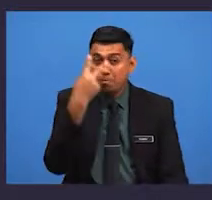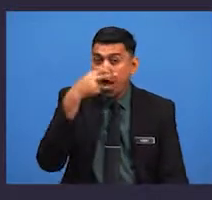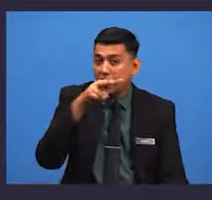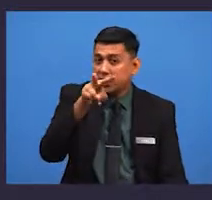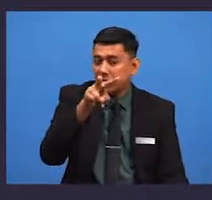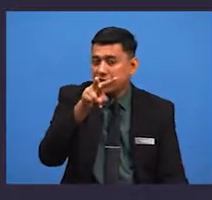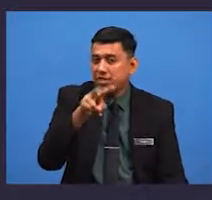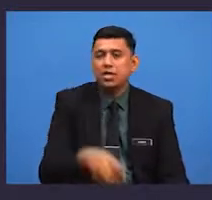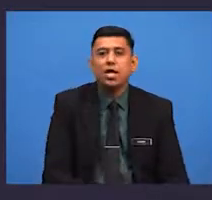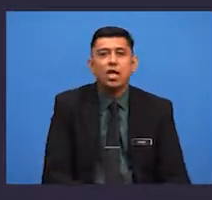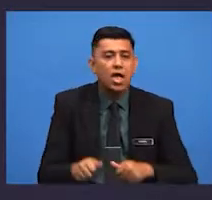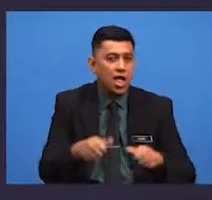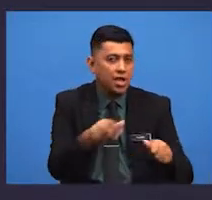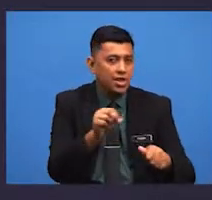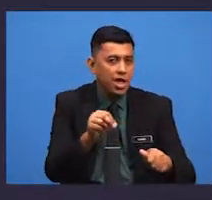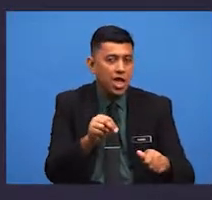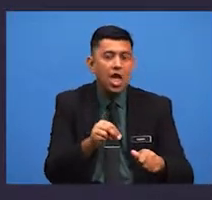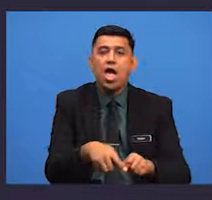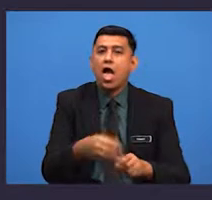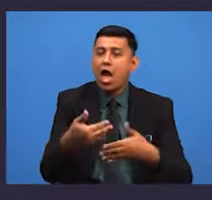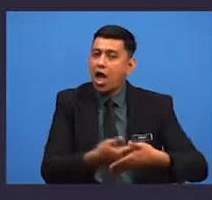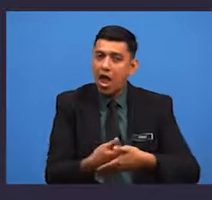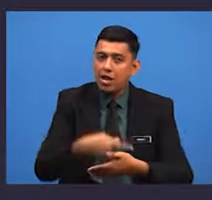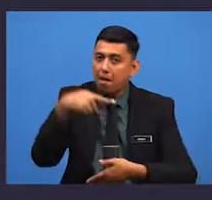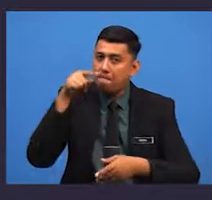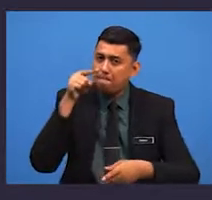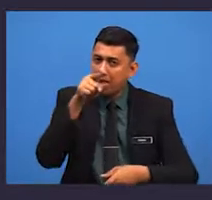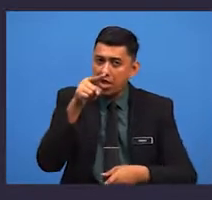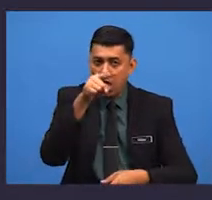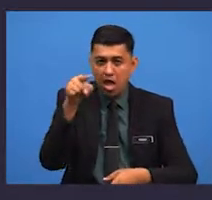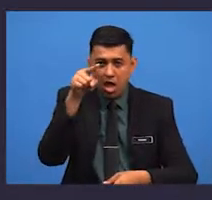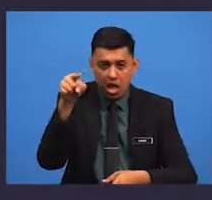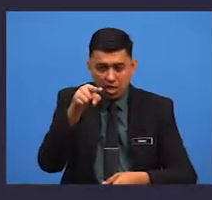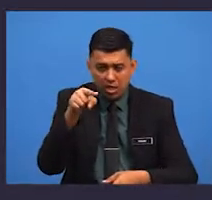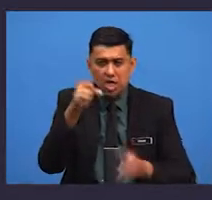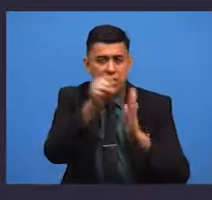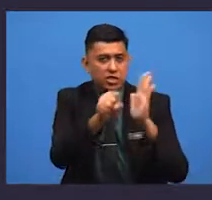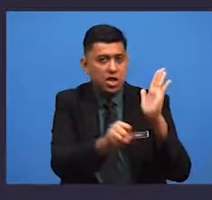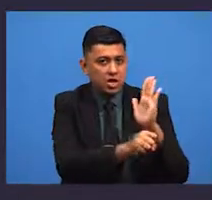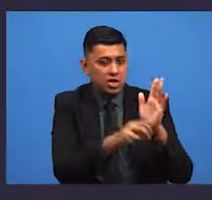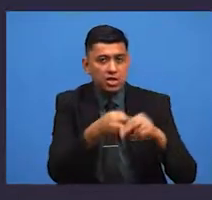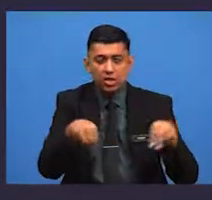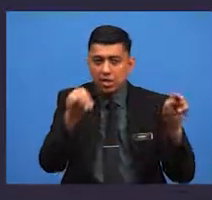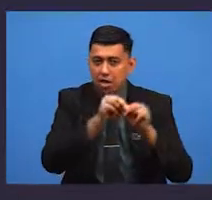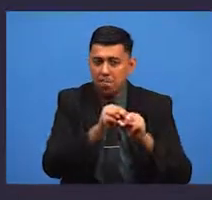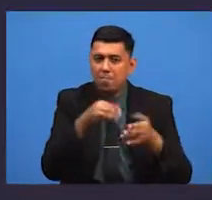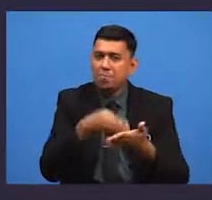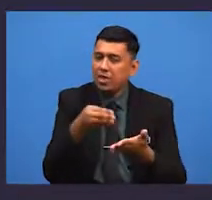Perhatikan aliran anak panah yang kembali menguji syarat nilai pembilang